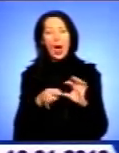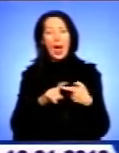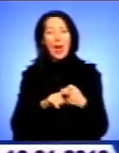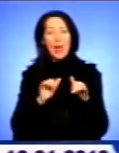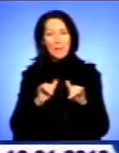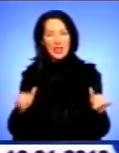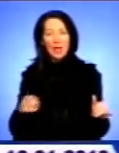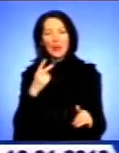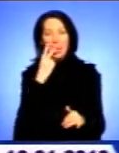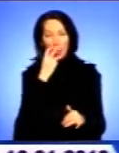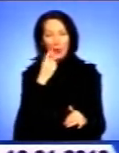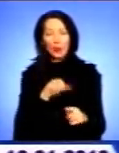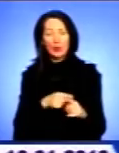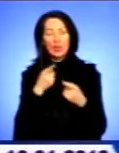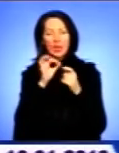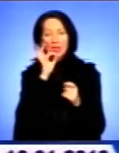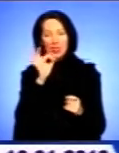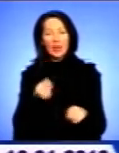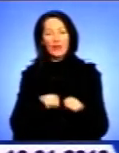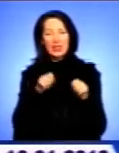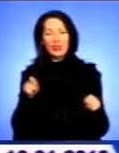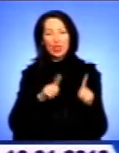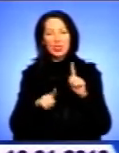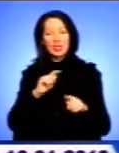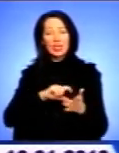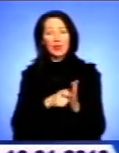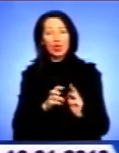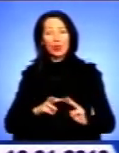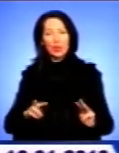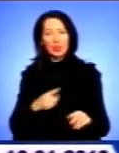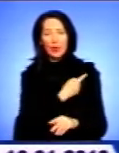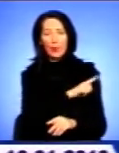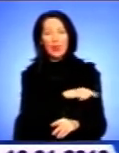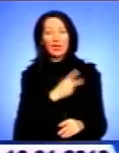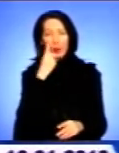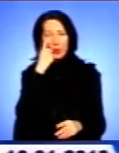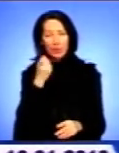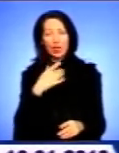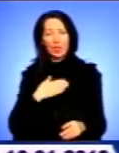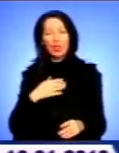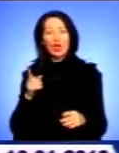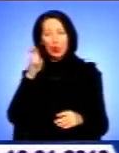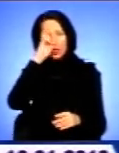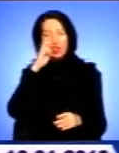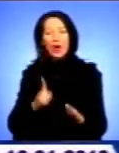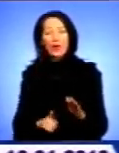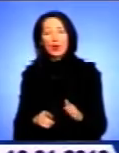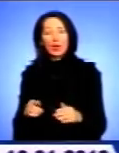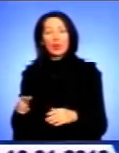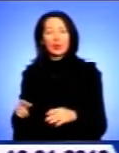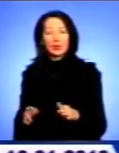це він заявив, відкриваючи засідання Кабінету міністрів. Медики попереджають, що на нашу державу насувається епідемія